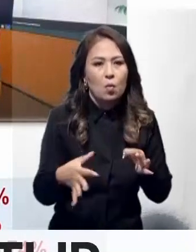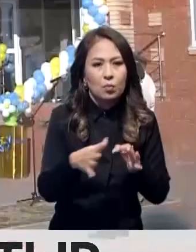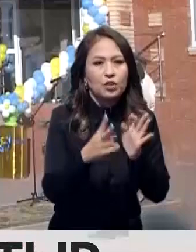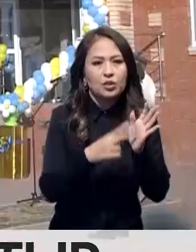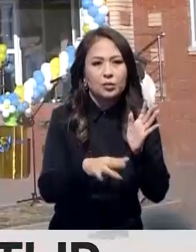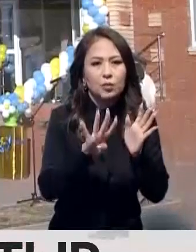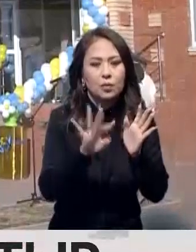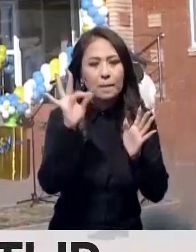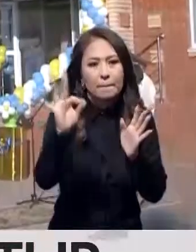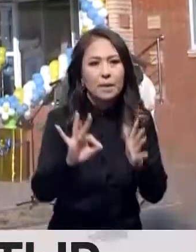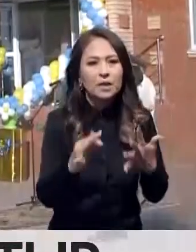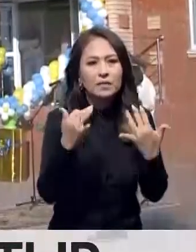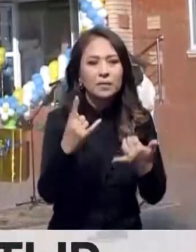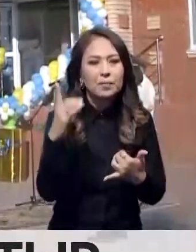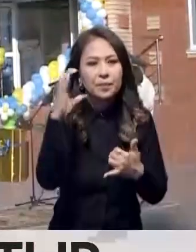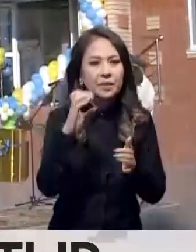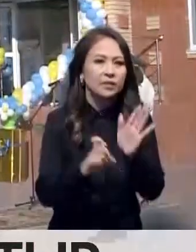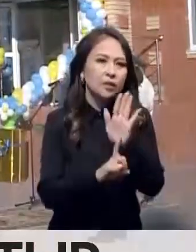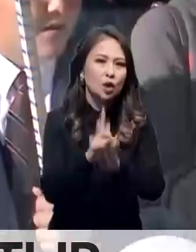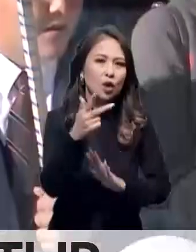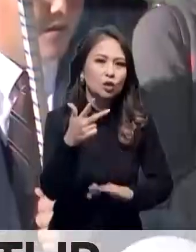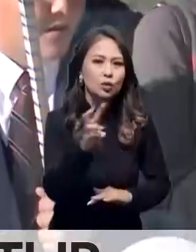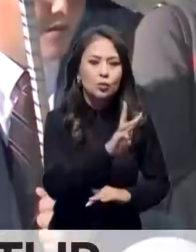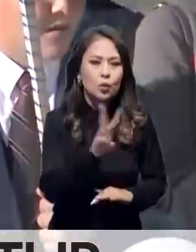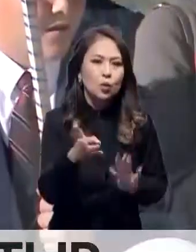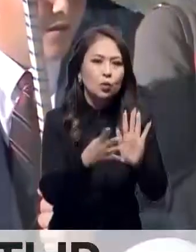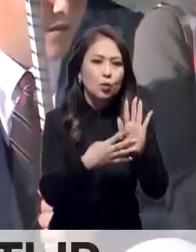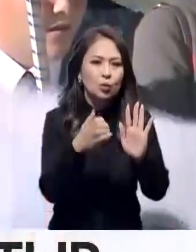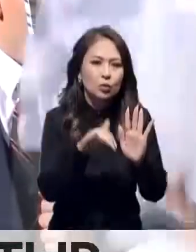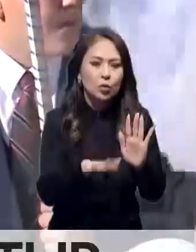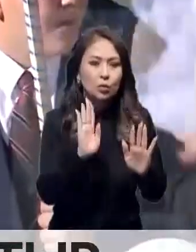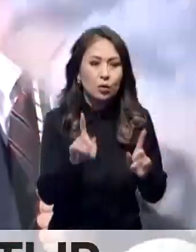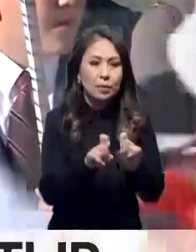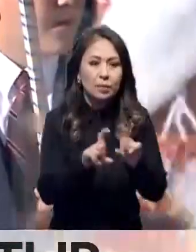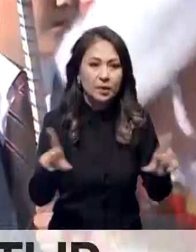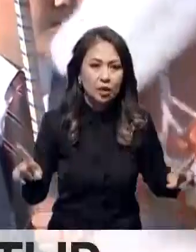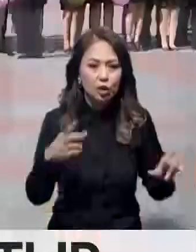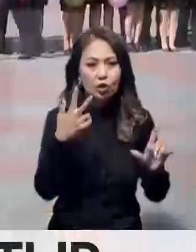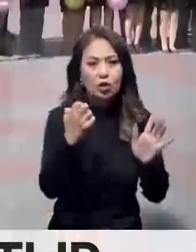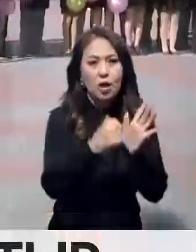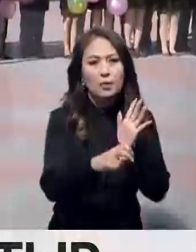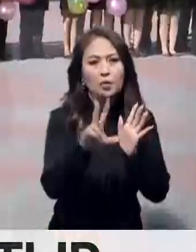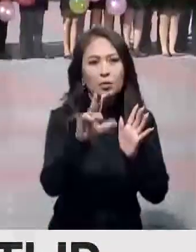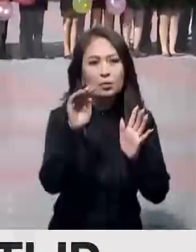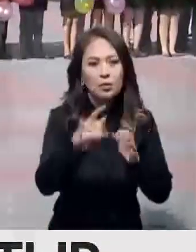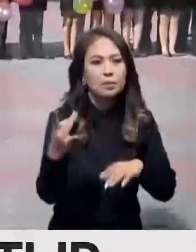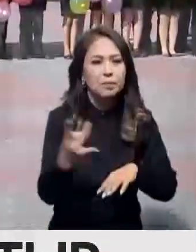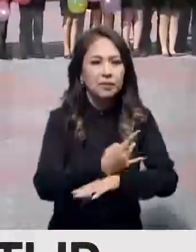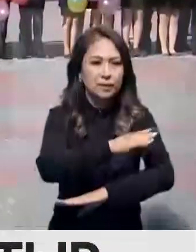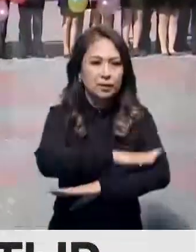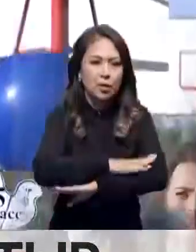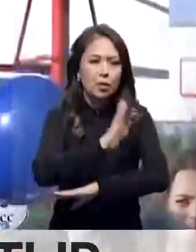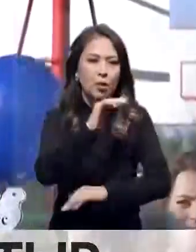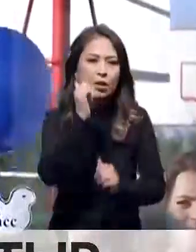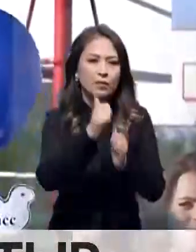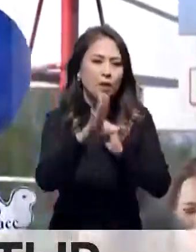74%. Сонымен 1 қыркүйекте 3 миллион 900 мың бала мектепке барады. Оның 364 мыңы партаға алғаш отырады. Жыл